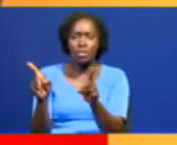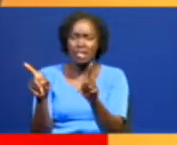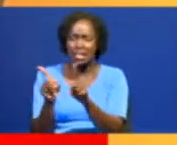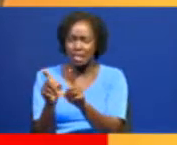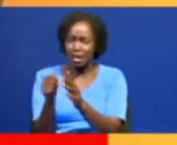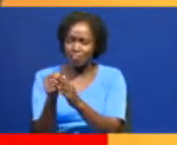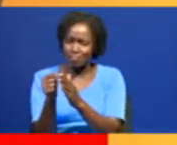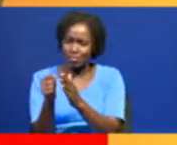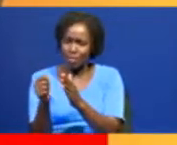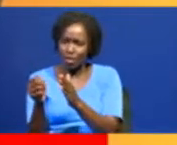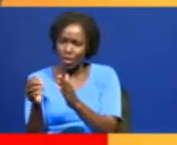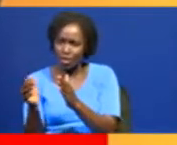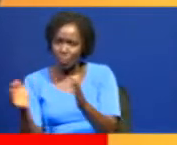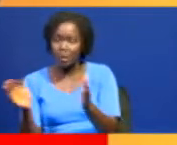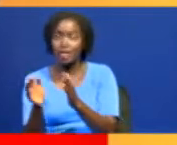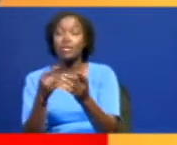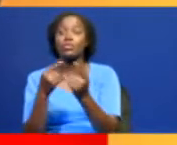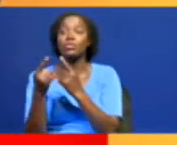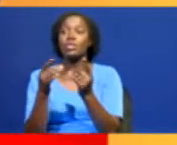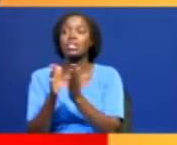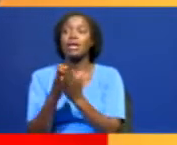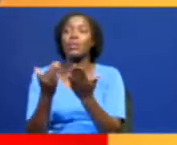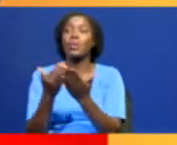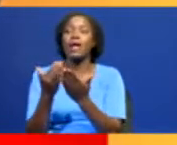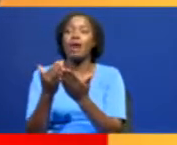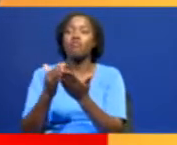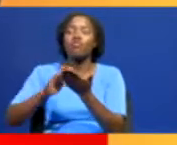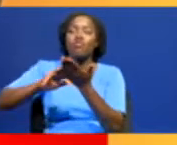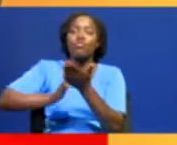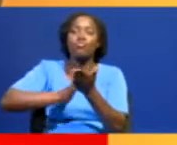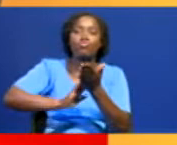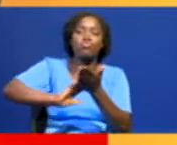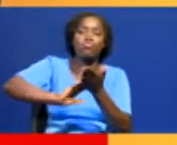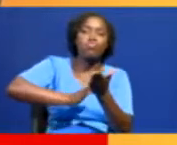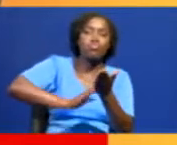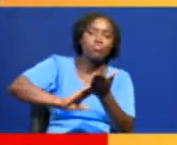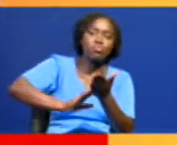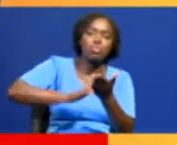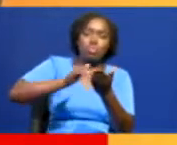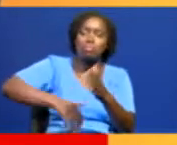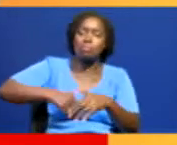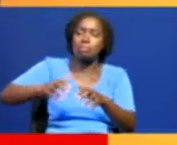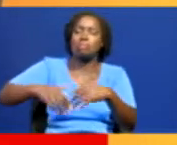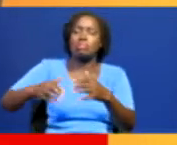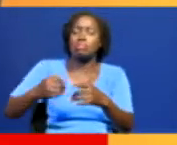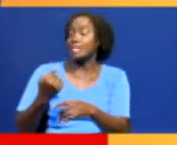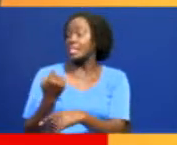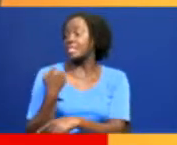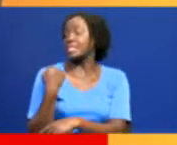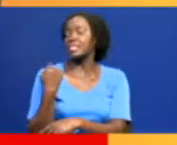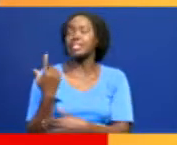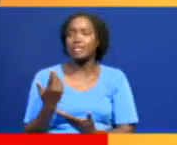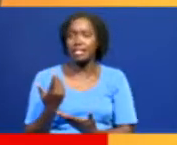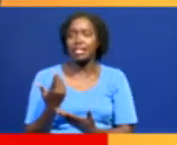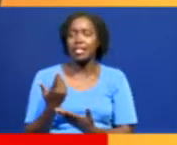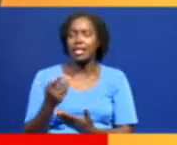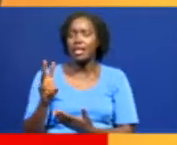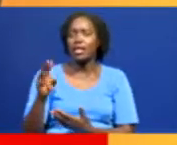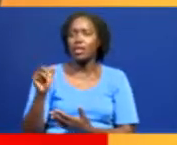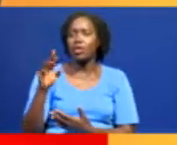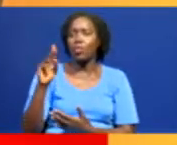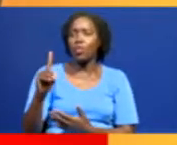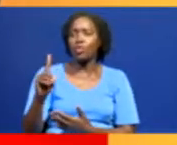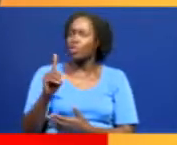kufunguliwa hata mpaka tunapoongea sasa hivi tuna matingatinga ambazo zinasaga barabara. Kitu nzuri jana wodi zote